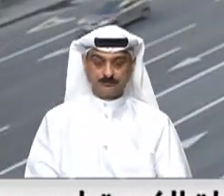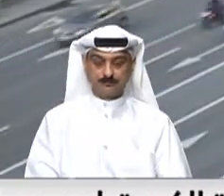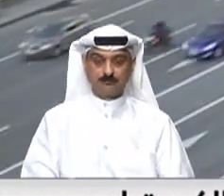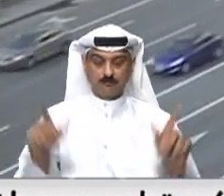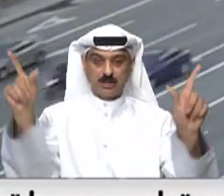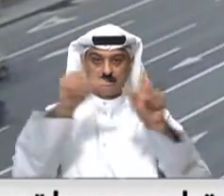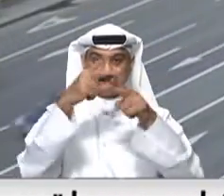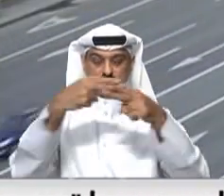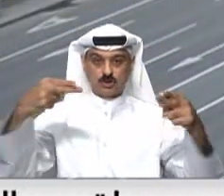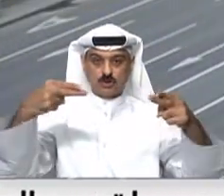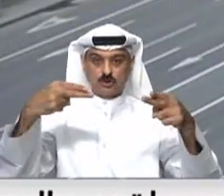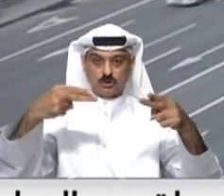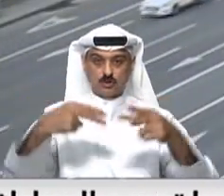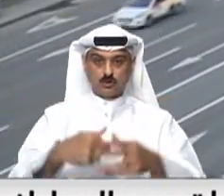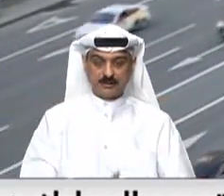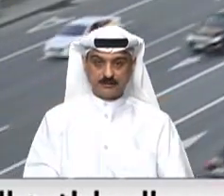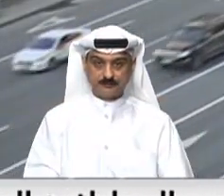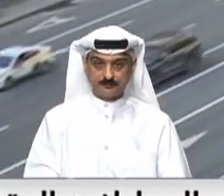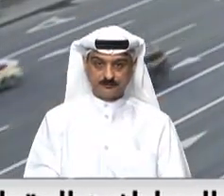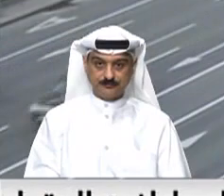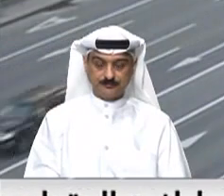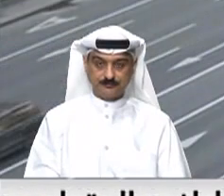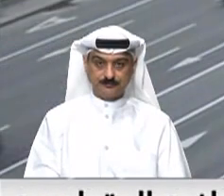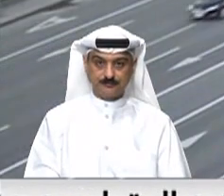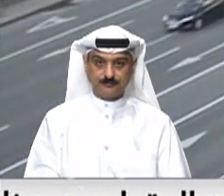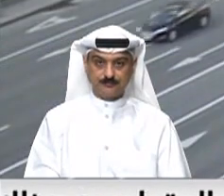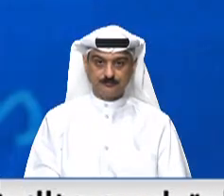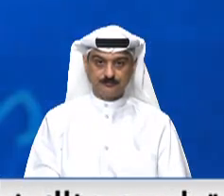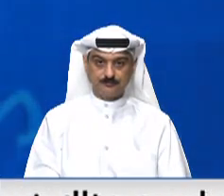تلفزيون دولة الكويت، ثريا الفراء، موسكو.